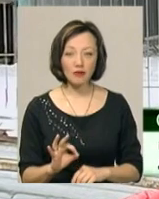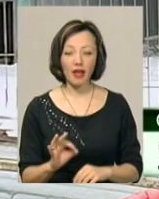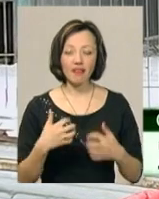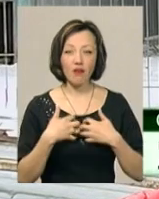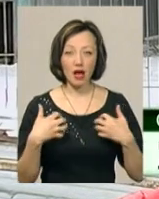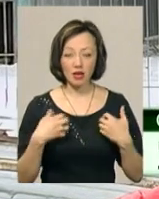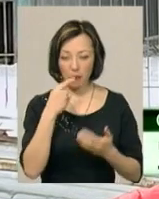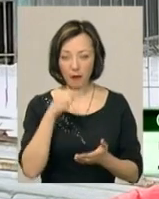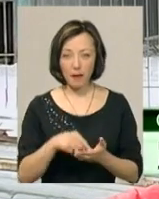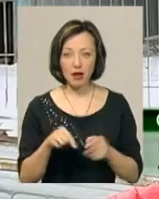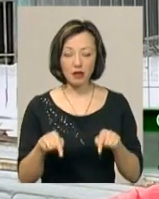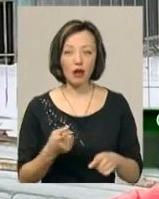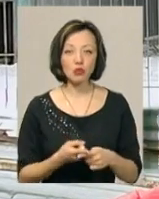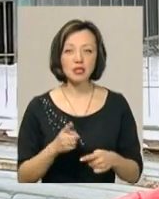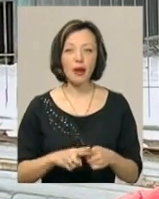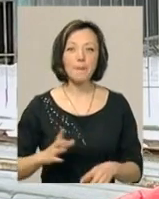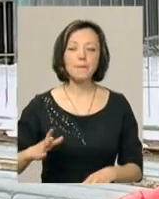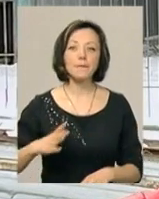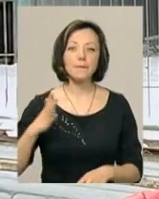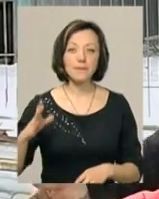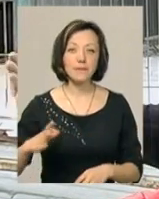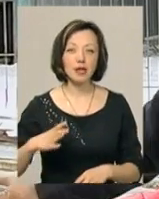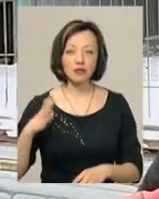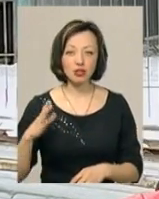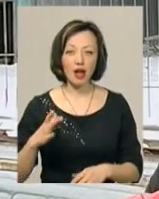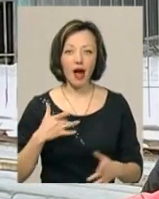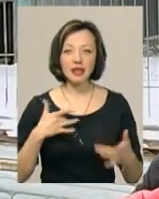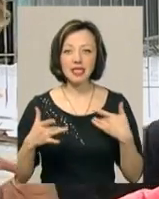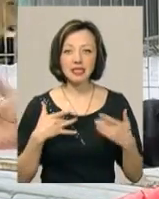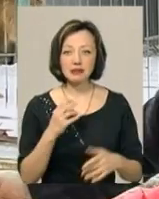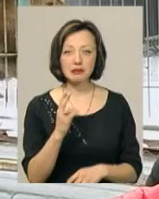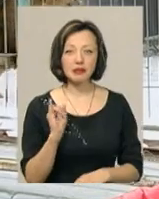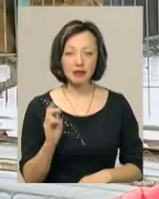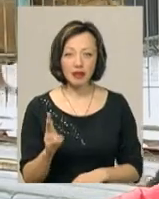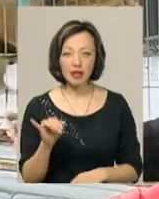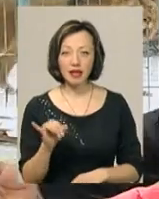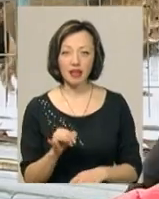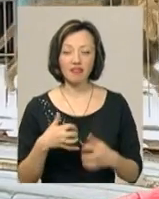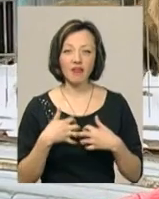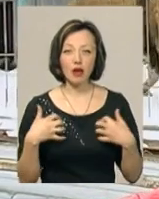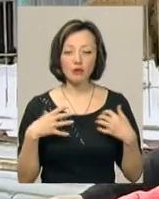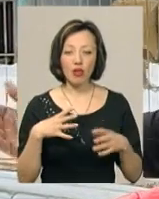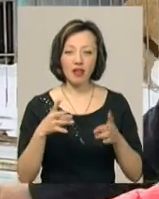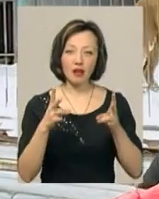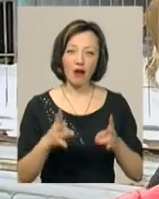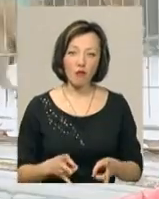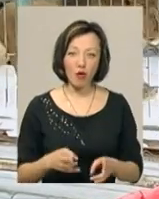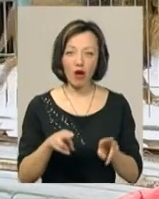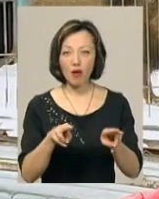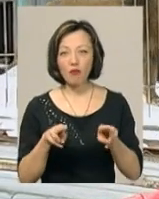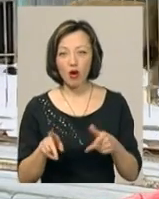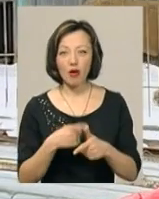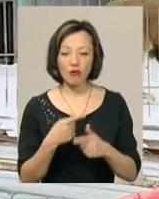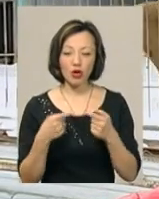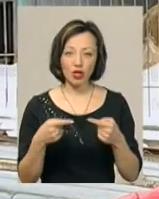тварини, це бувши, скажімо так, артисти цирка і тварини, які були травмованими охотниками. Ті,